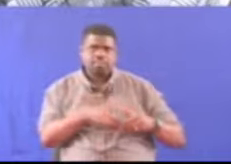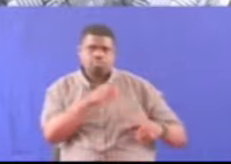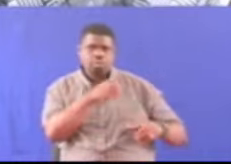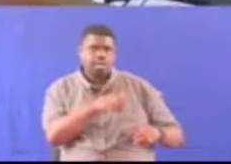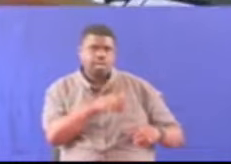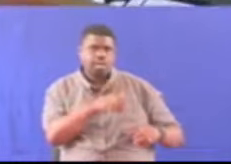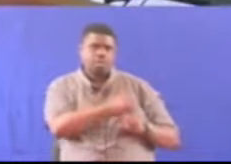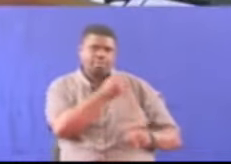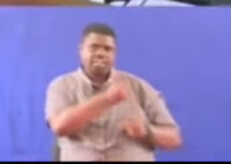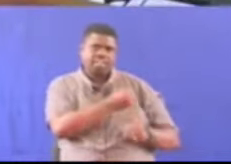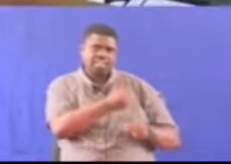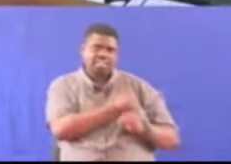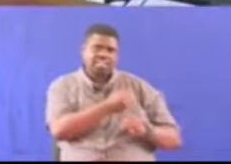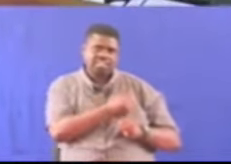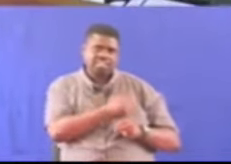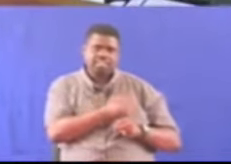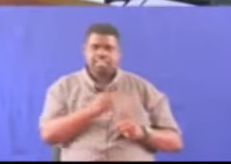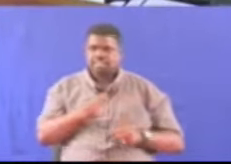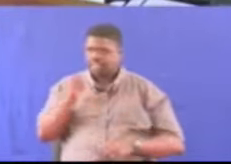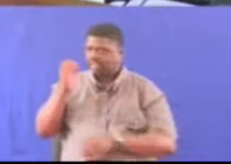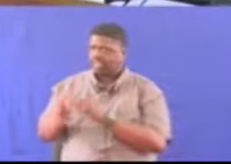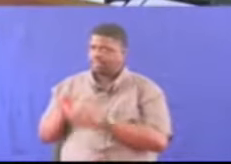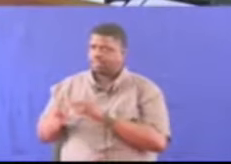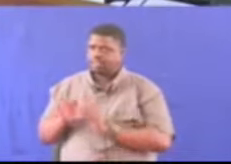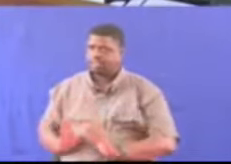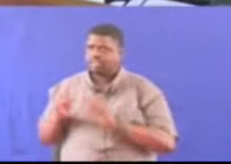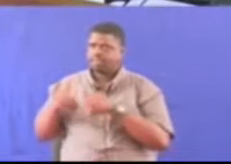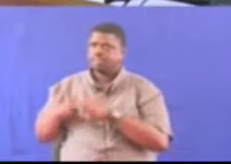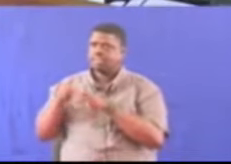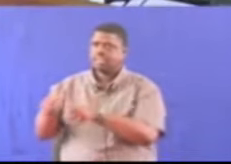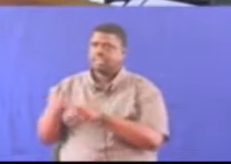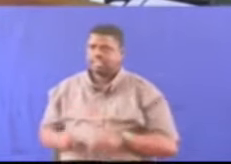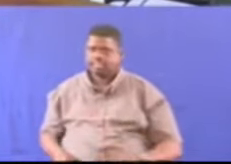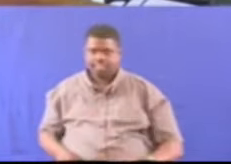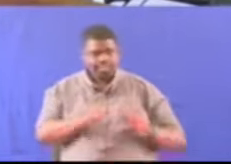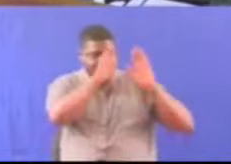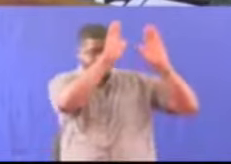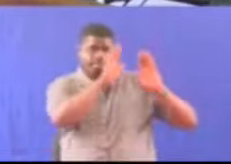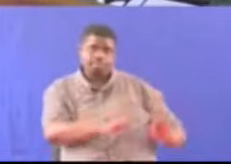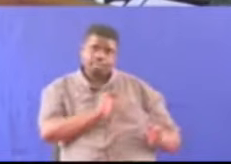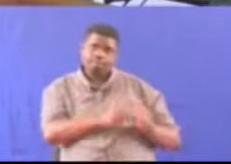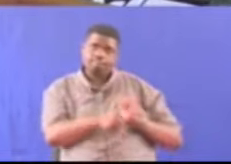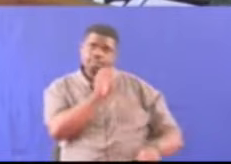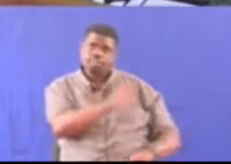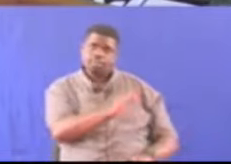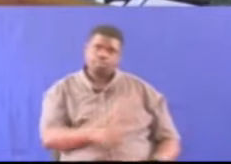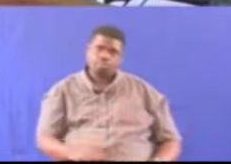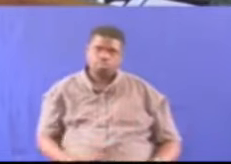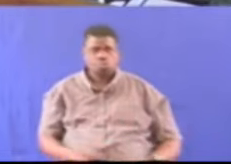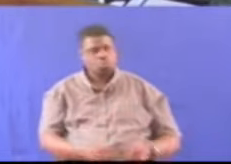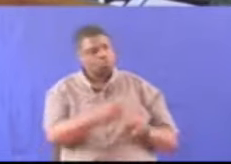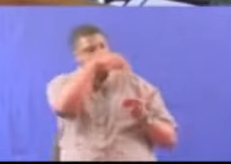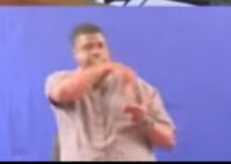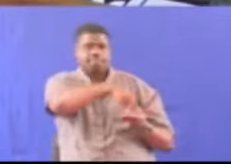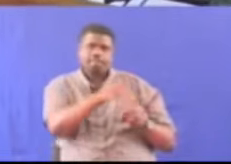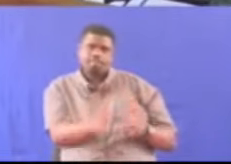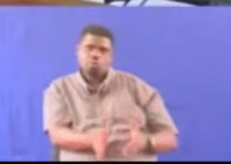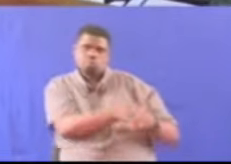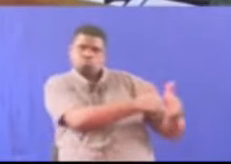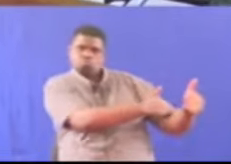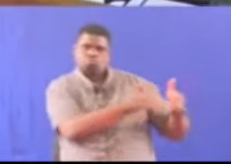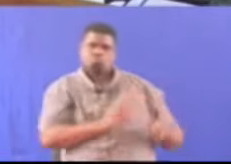secretariat ambayo inakamilisha kamati hii ya kampeni, kwa kibali chako waweze kusimama upande wako wa